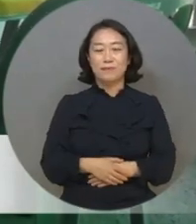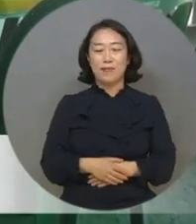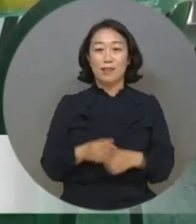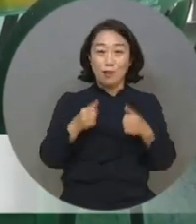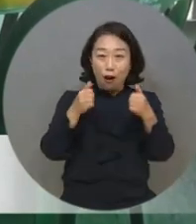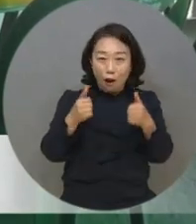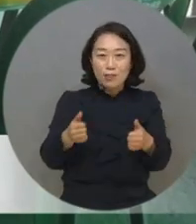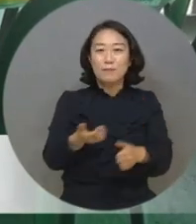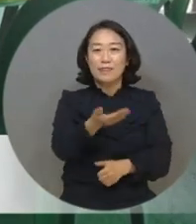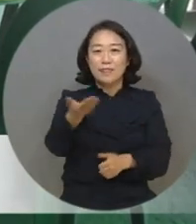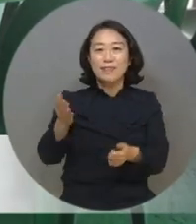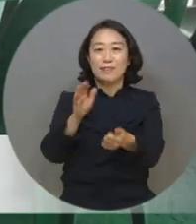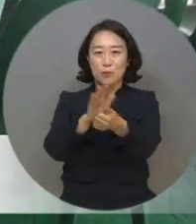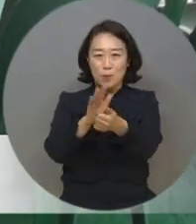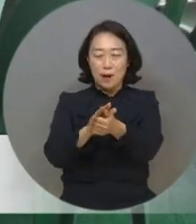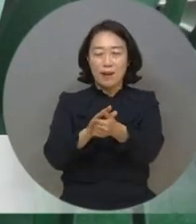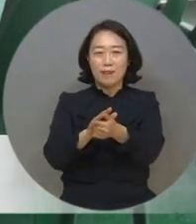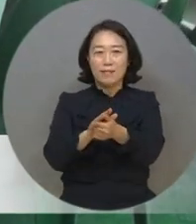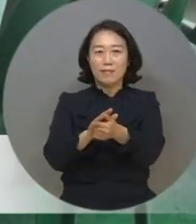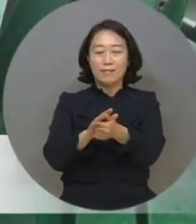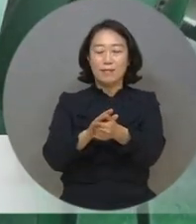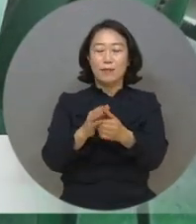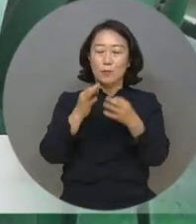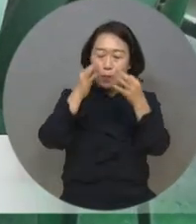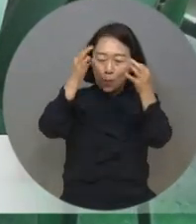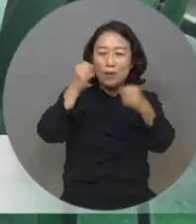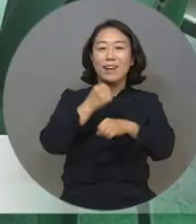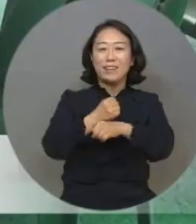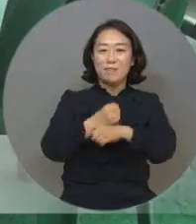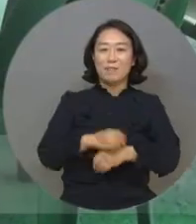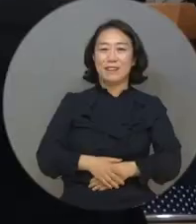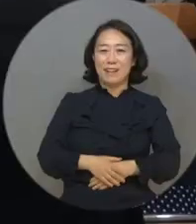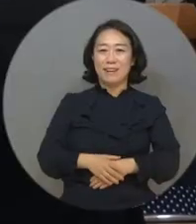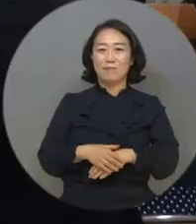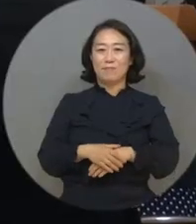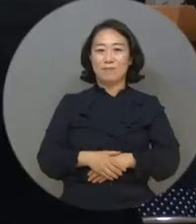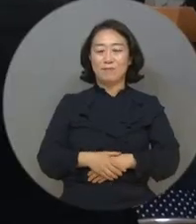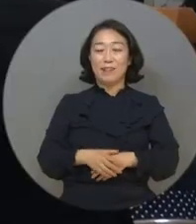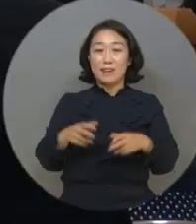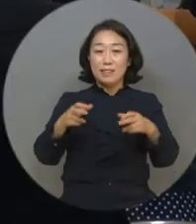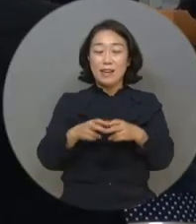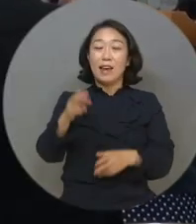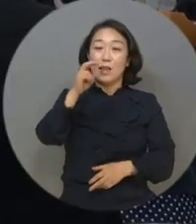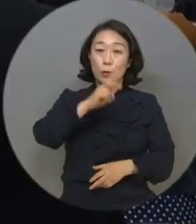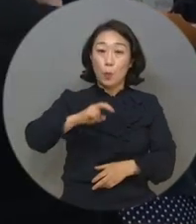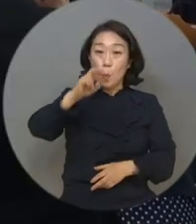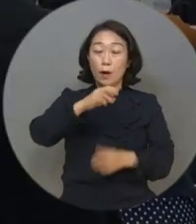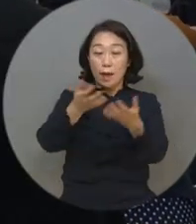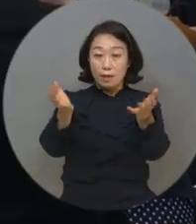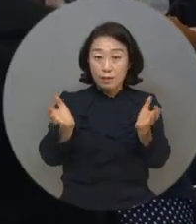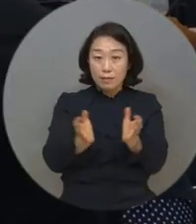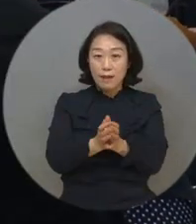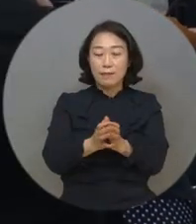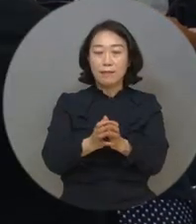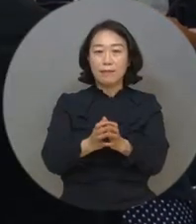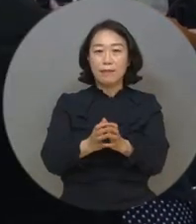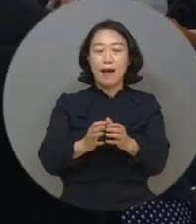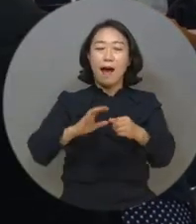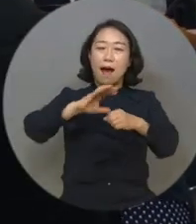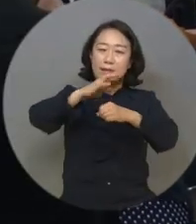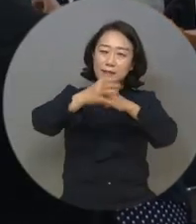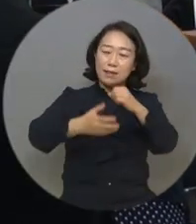열심히 이분들을 위해서 최선을 다해서 열심히 할 예정입니다. 장애인 합창단이 아름다운 세상을